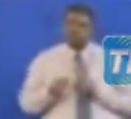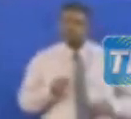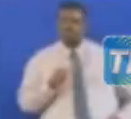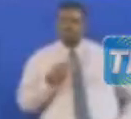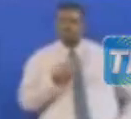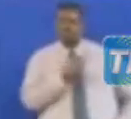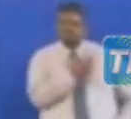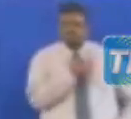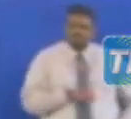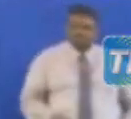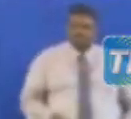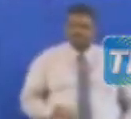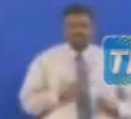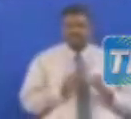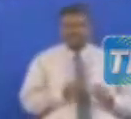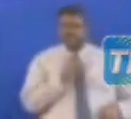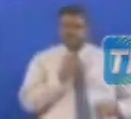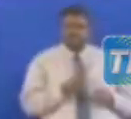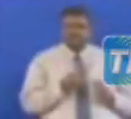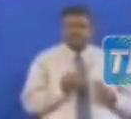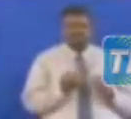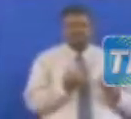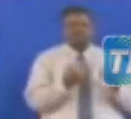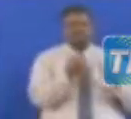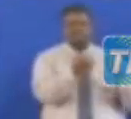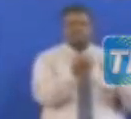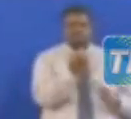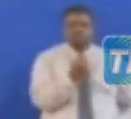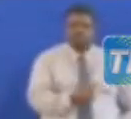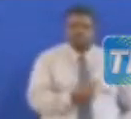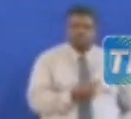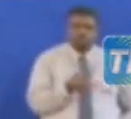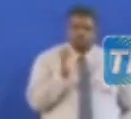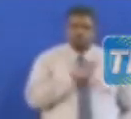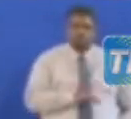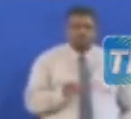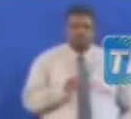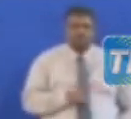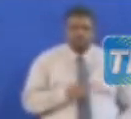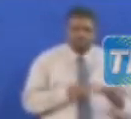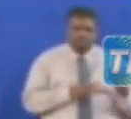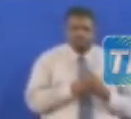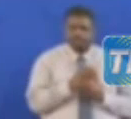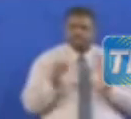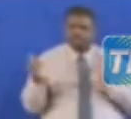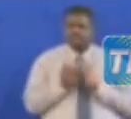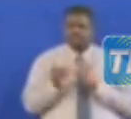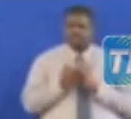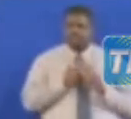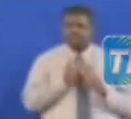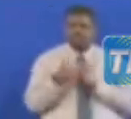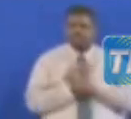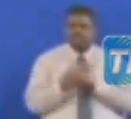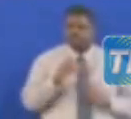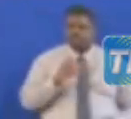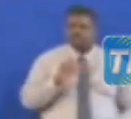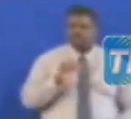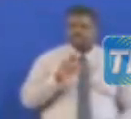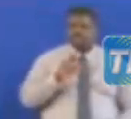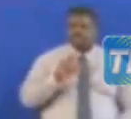wa mabasi yatakayokuwa yanatembea pa kilomita mod na kukamilisha mapitio ya sheria wakala wetu wa